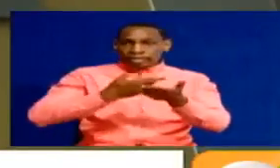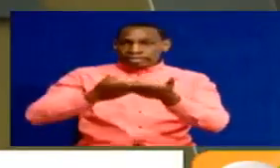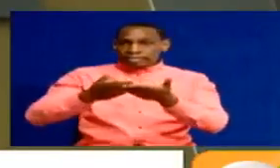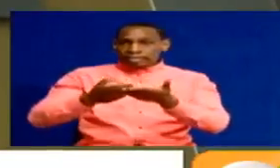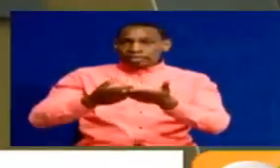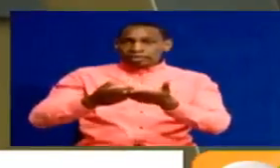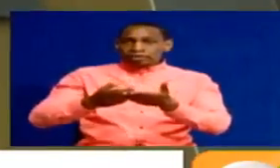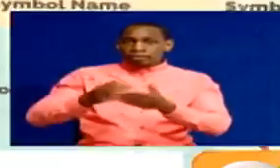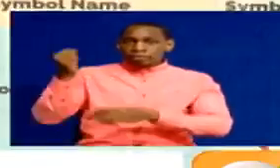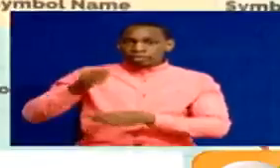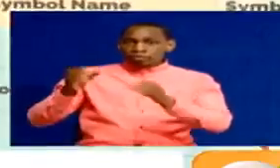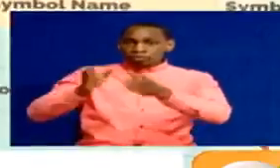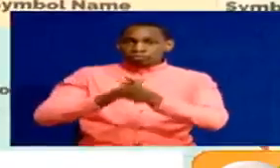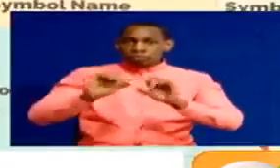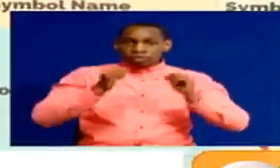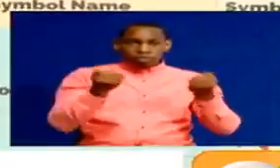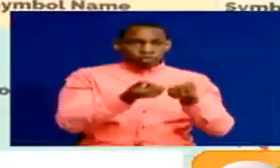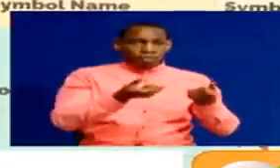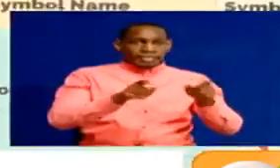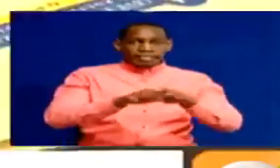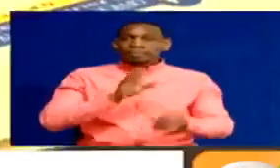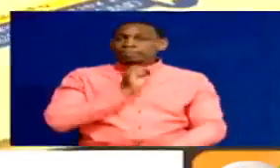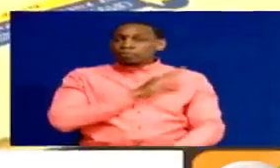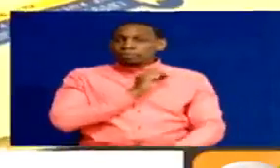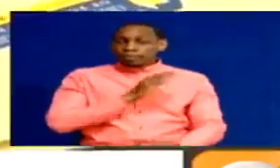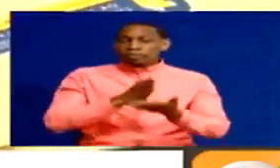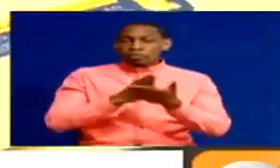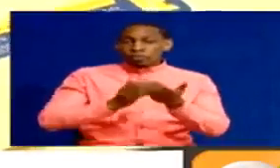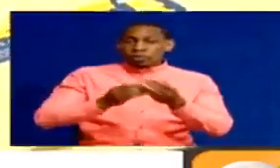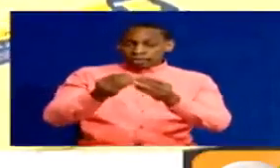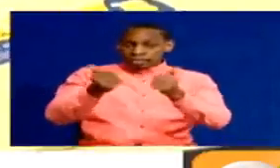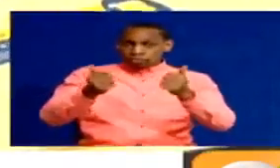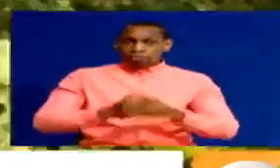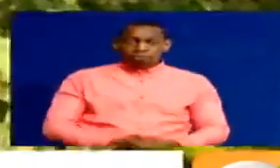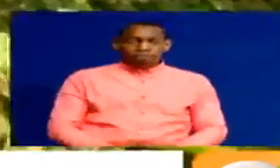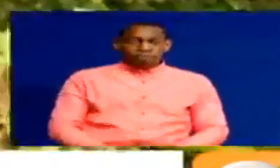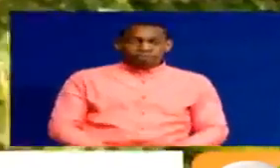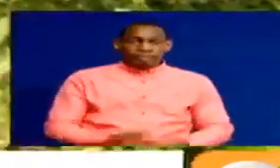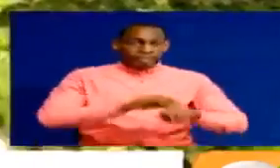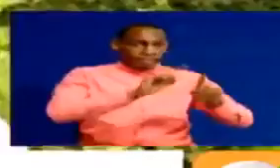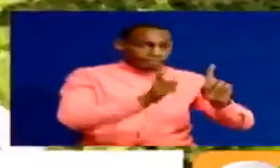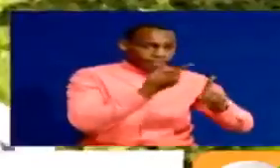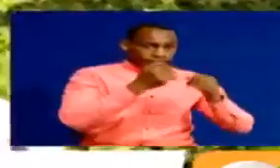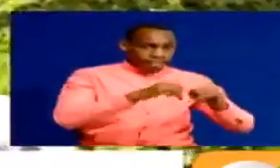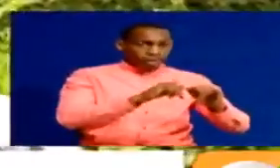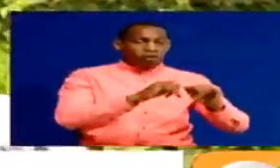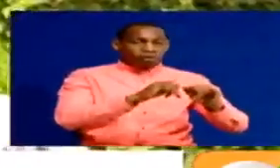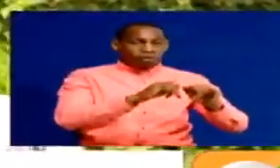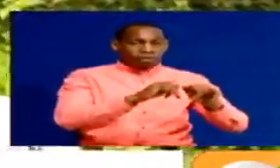sajili ya wanachama wa vyama kwenye mitandao, na kuwa malalamishi yatatiliwa maanani. After the pilot that we are